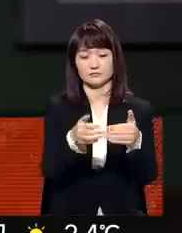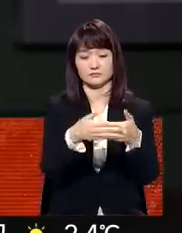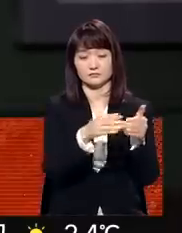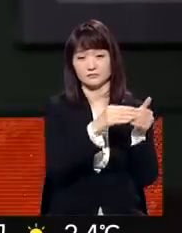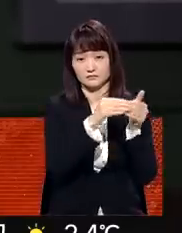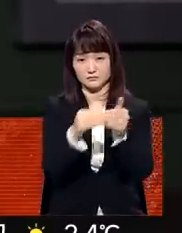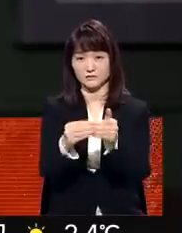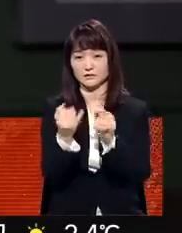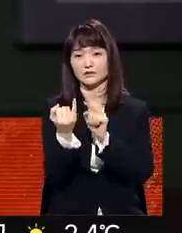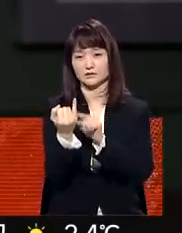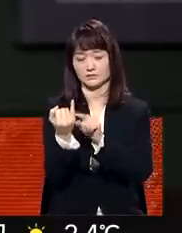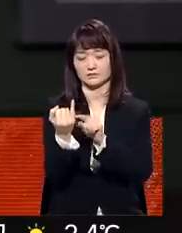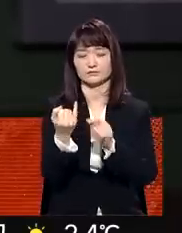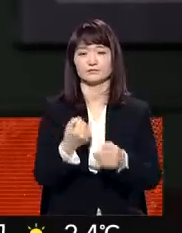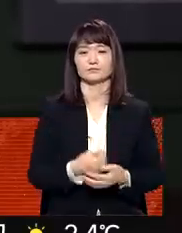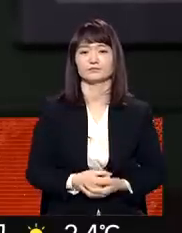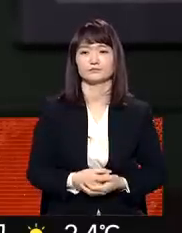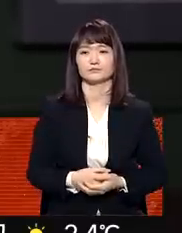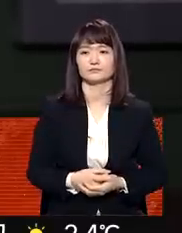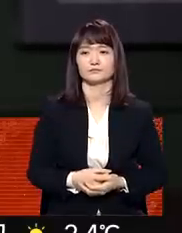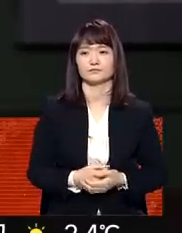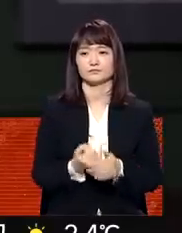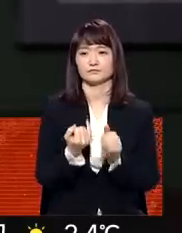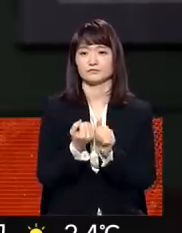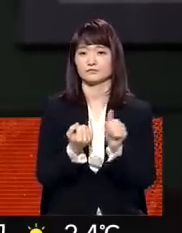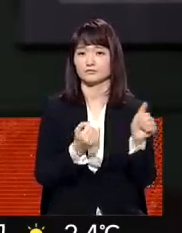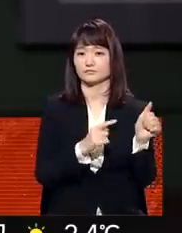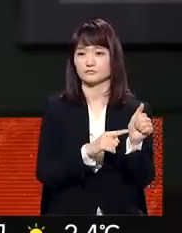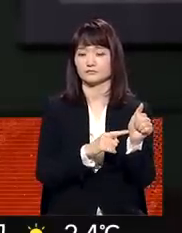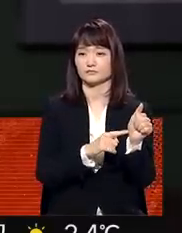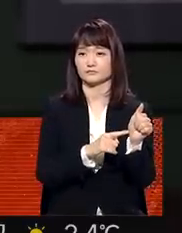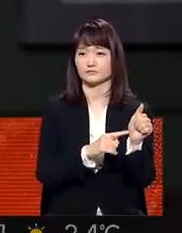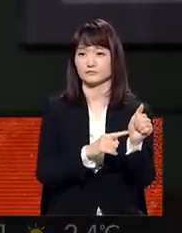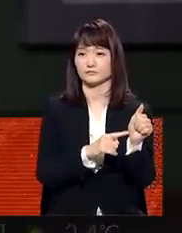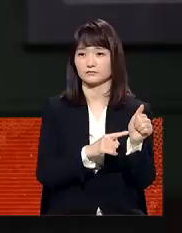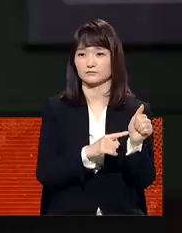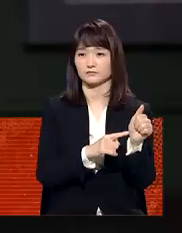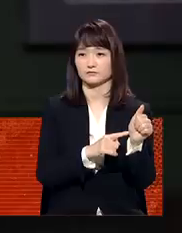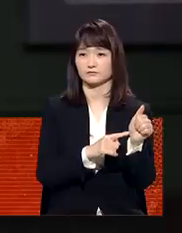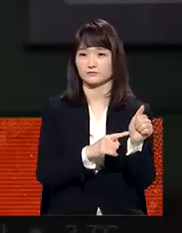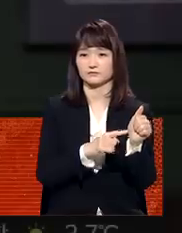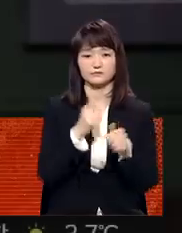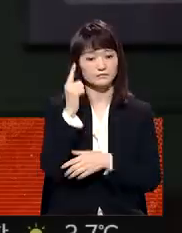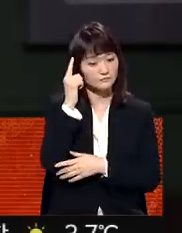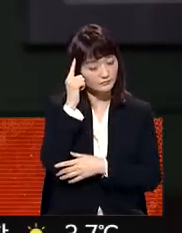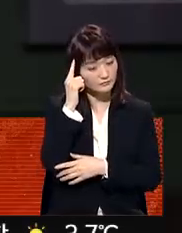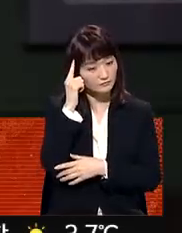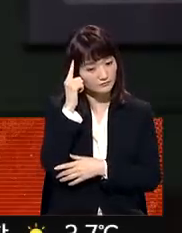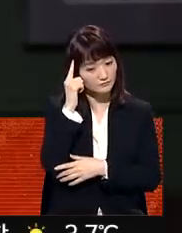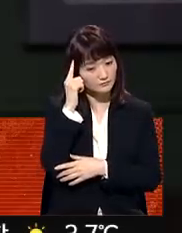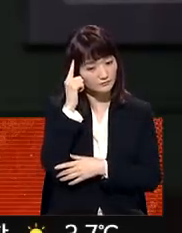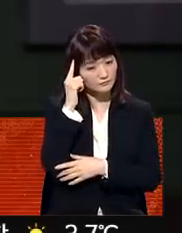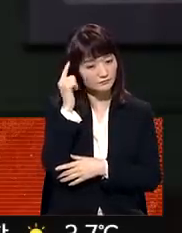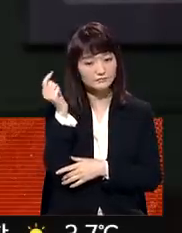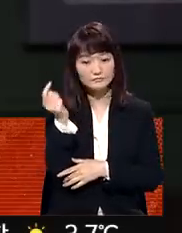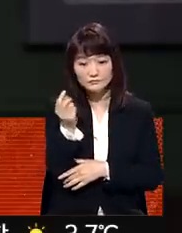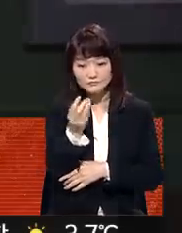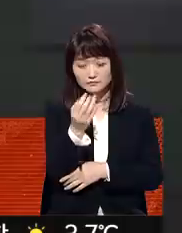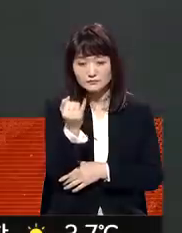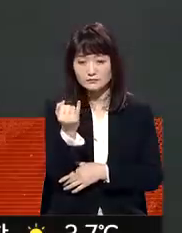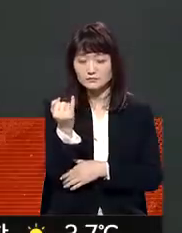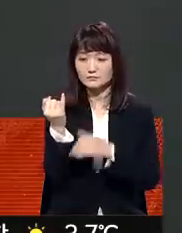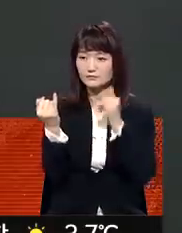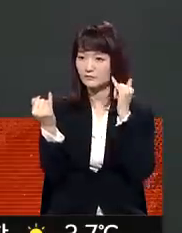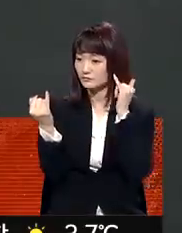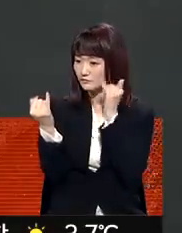여성이었던 것으로 확인이 됐고요이 남편이 남편 전화에 여성 전화번호가 있으니까 연락을 해서 내가이 사람 아닙니다라고 얘기를